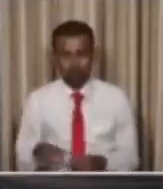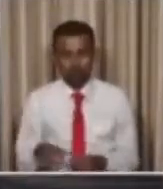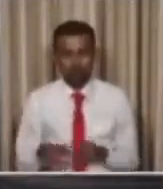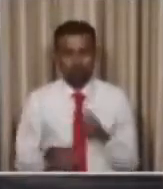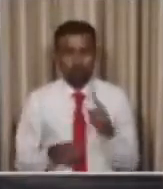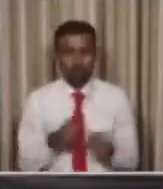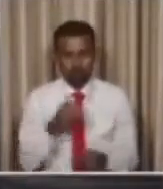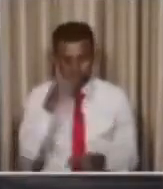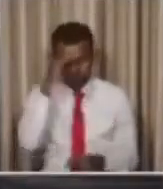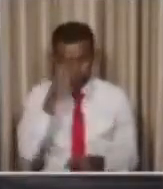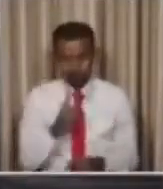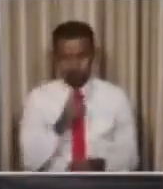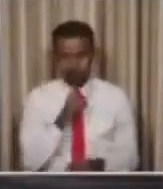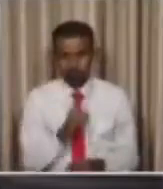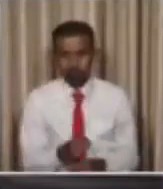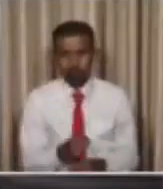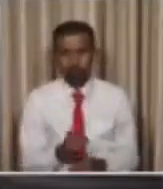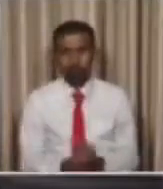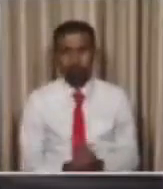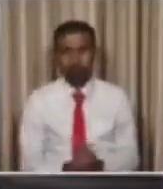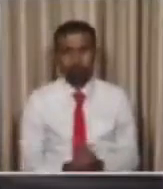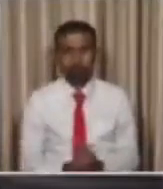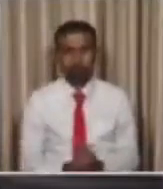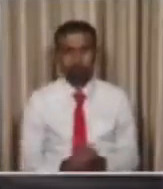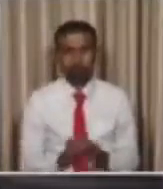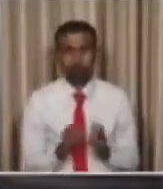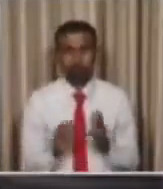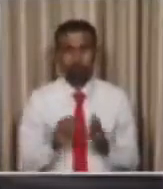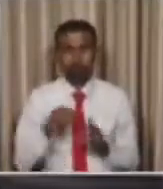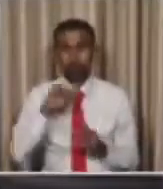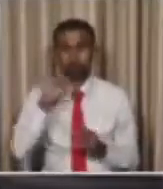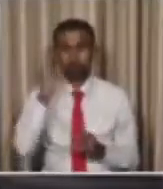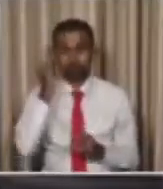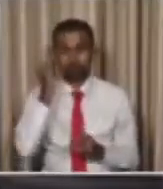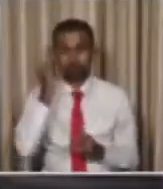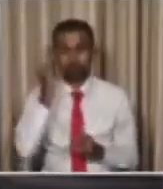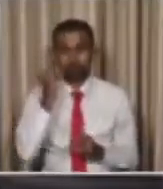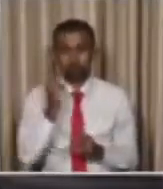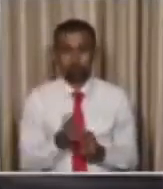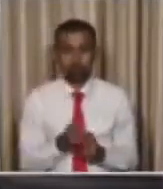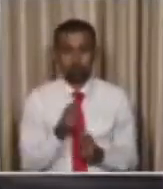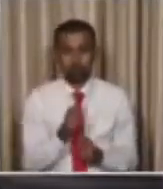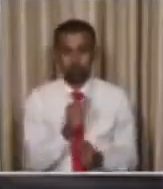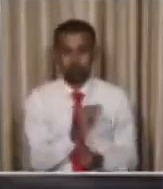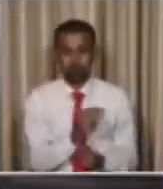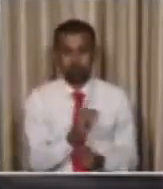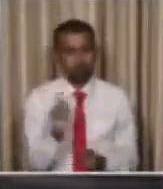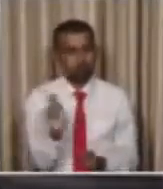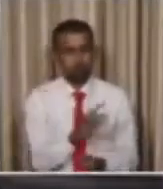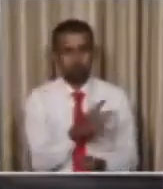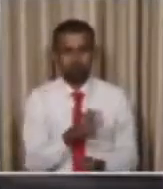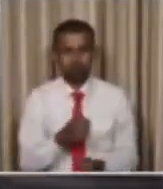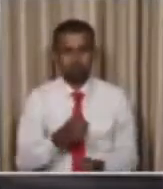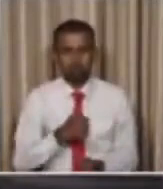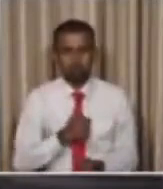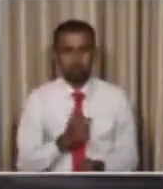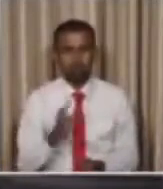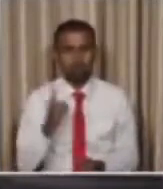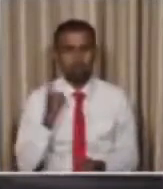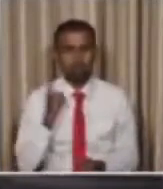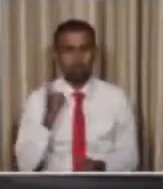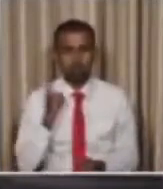කතානායකතුමනි ඉල්ලා සිටින්නේ ඒ ඔෆිසර් ග්‍රේඩ් යම් ගෙවීමක් කරන්න තියෙනවා නම් ඒ ගෙවීම කරන්නත් කැමතියි. මොකද